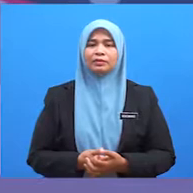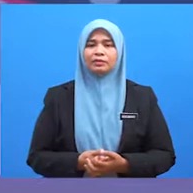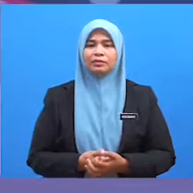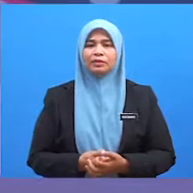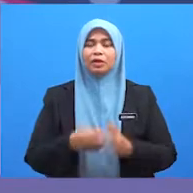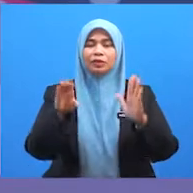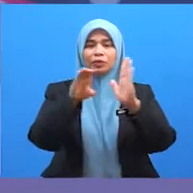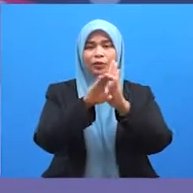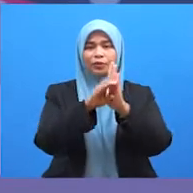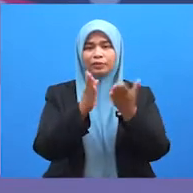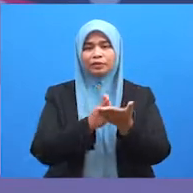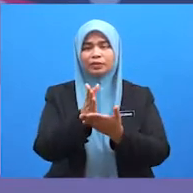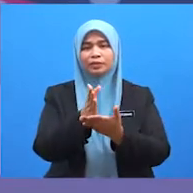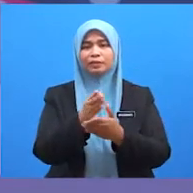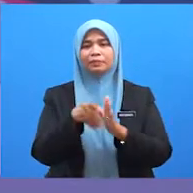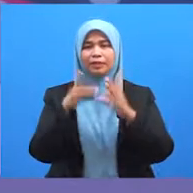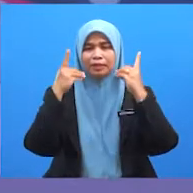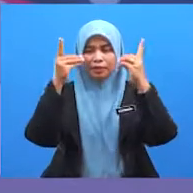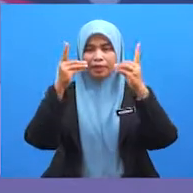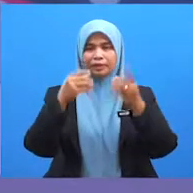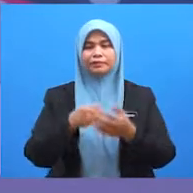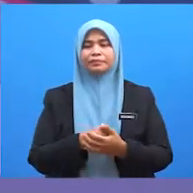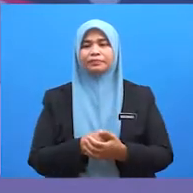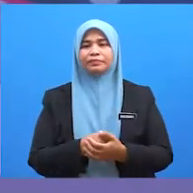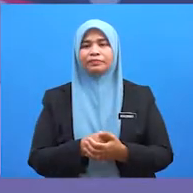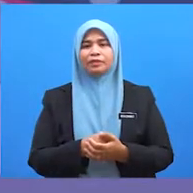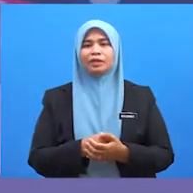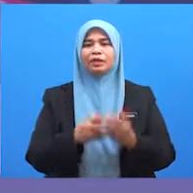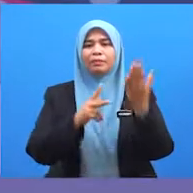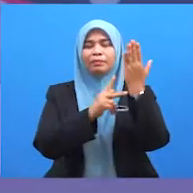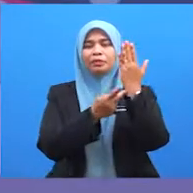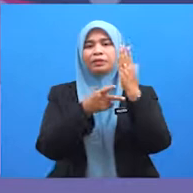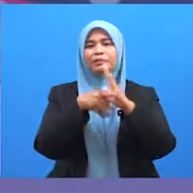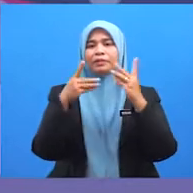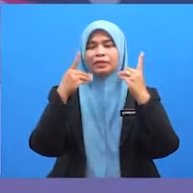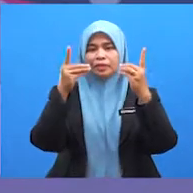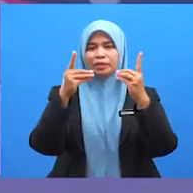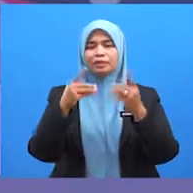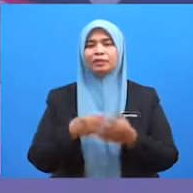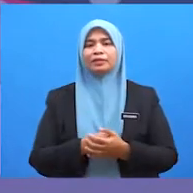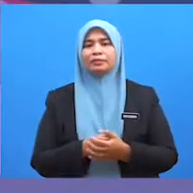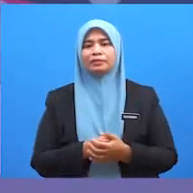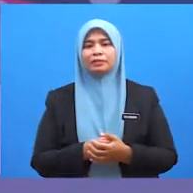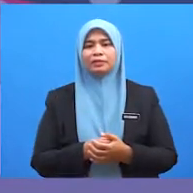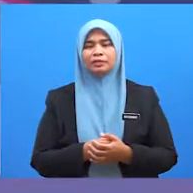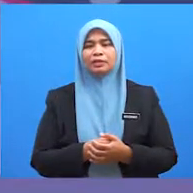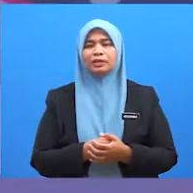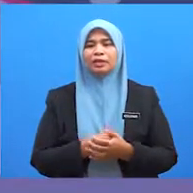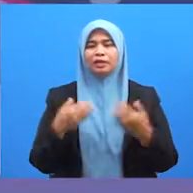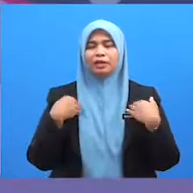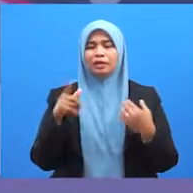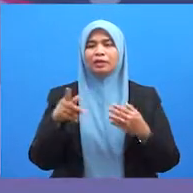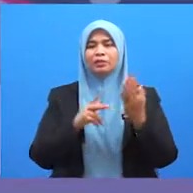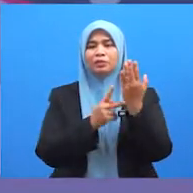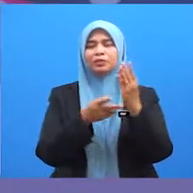Contoh seterusnya, pendidikan di Dayah. Pusat Pendidikan Dayah Kot Kala merupakan pusat